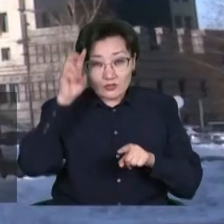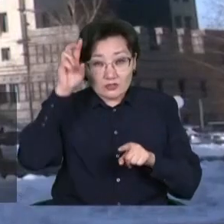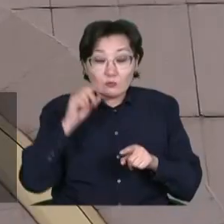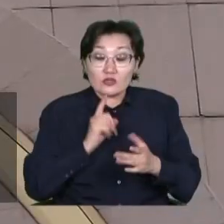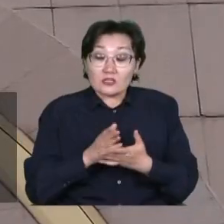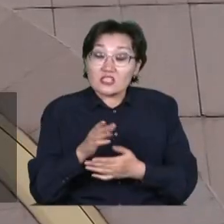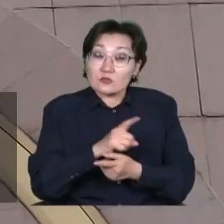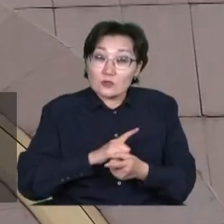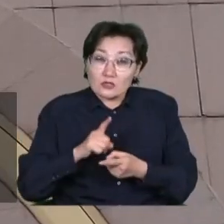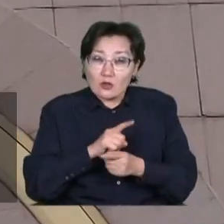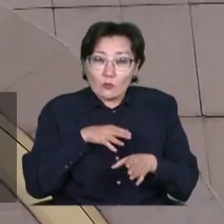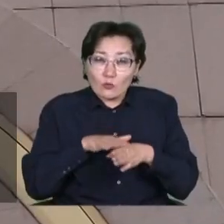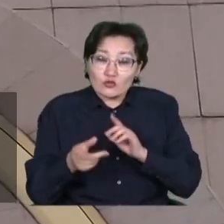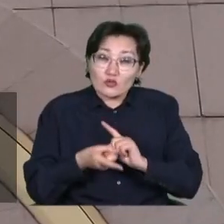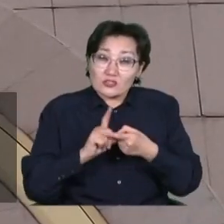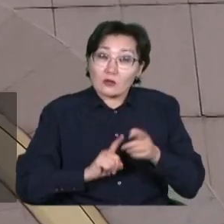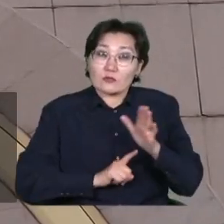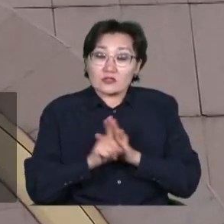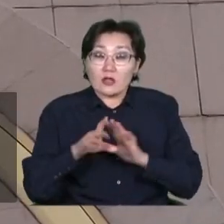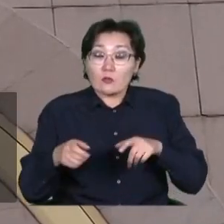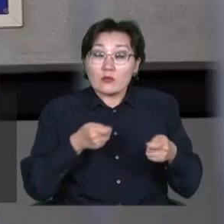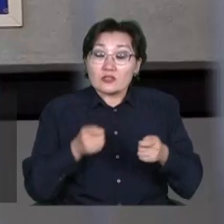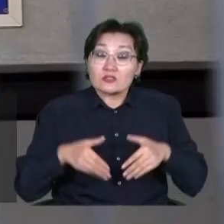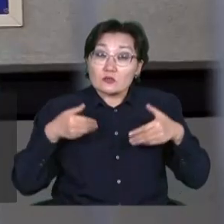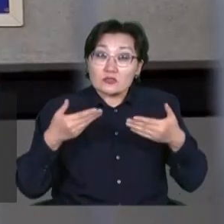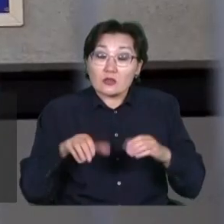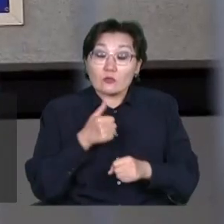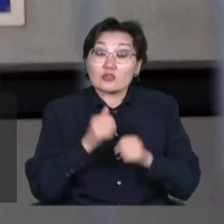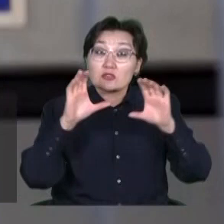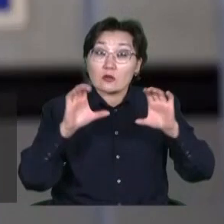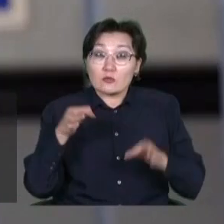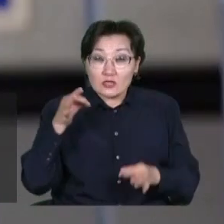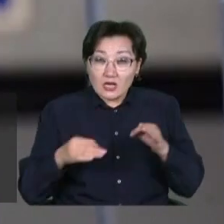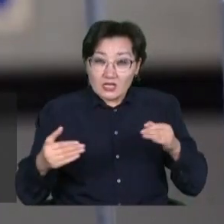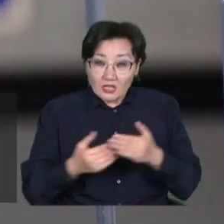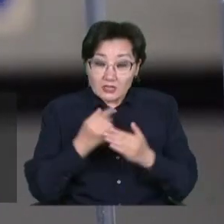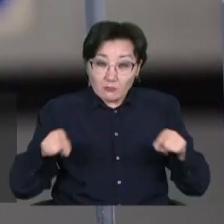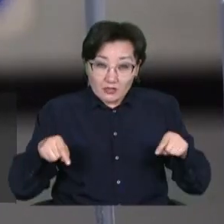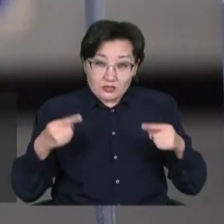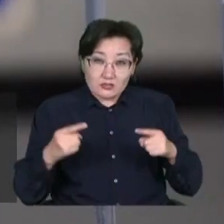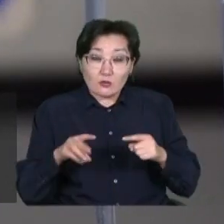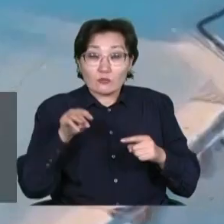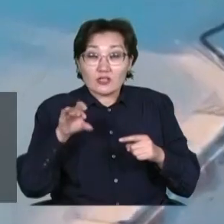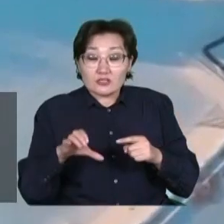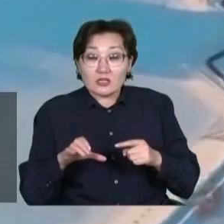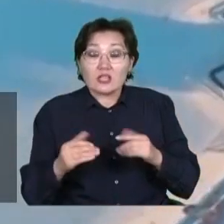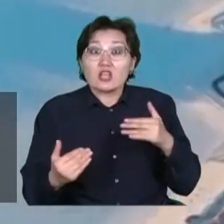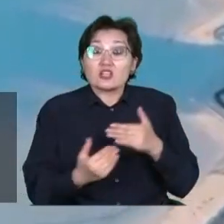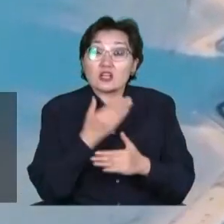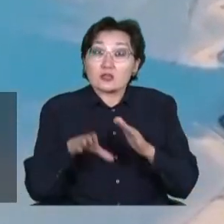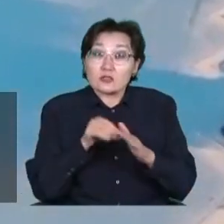саяси реформа түбегейлі өзгерді. Президент бастамасымен конституциялық сот қайта қалпына келді. Мәжіліс жаңа сайлау жүйесі